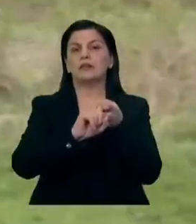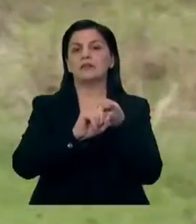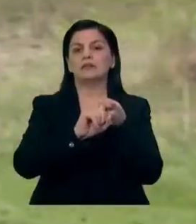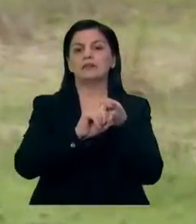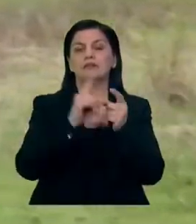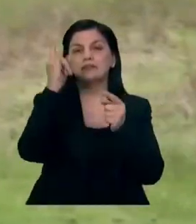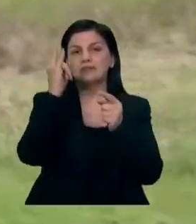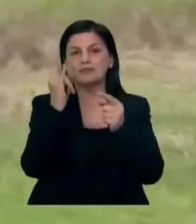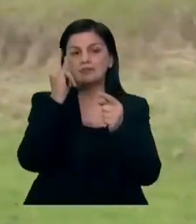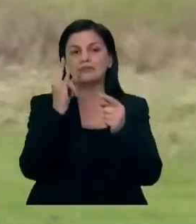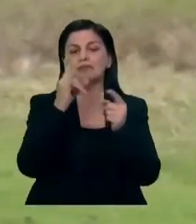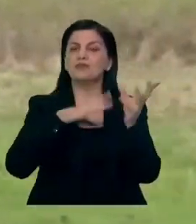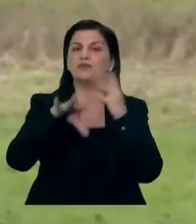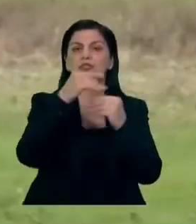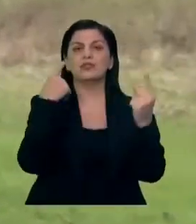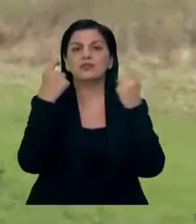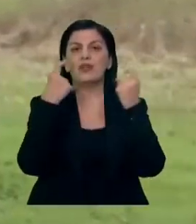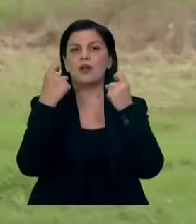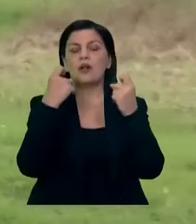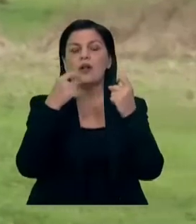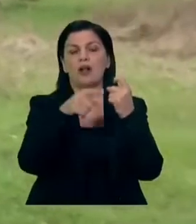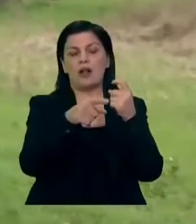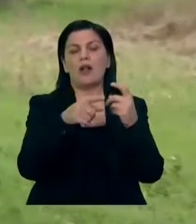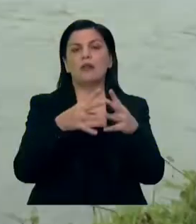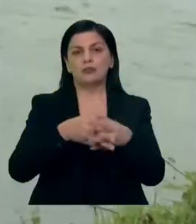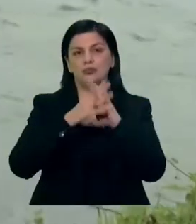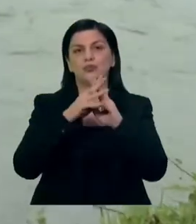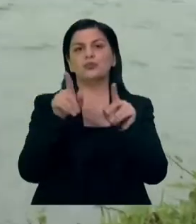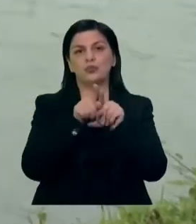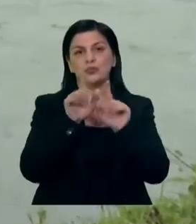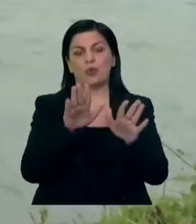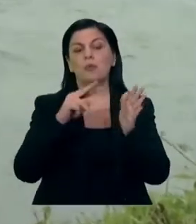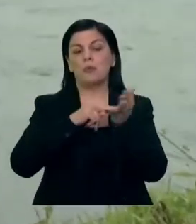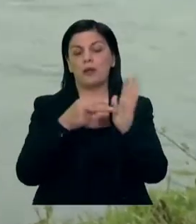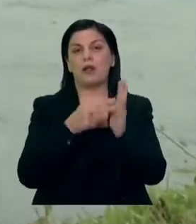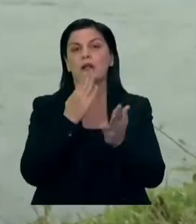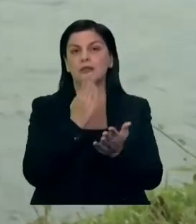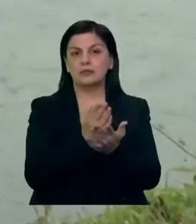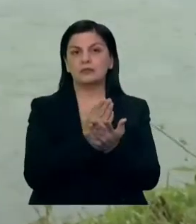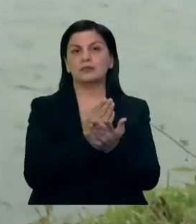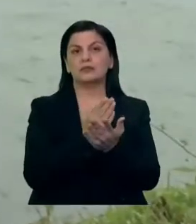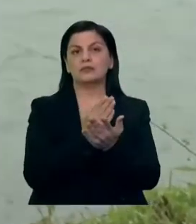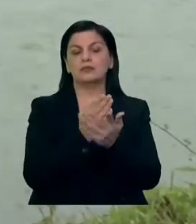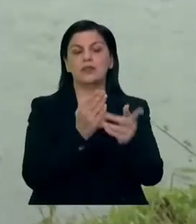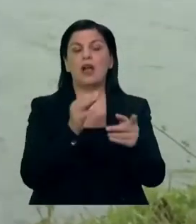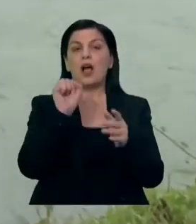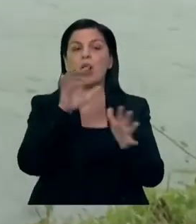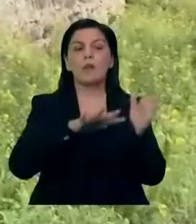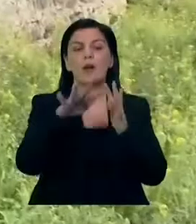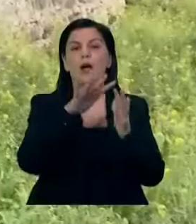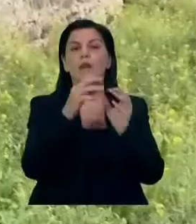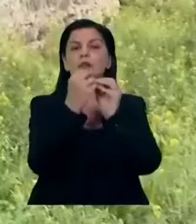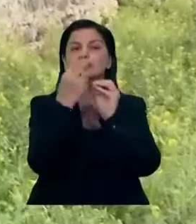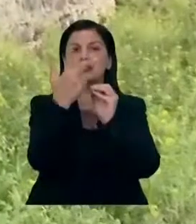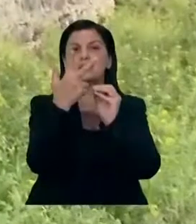qayıdış çərçivəsində hidrometeoroloji şəbəkənin bərpası da nəzərdə tutulur. Yəni proqnozlar ilə birbaşa Qarabağda fəaliyyət göstərən 13